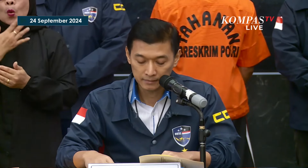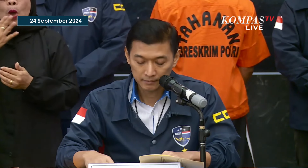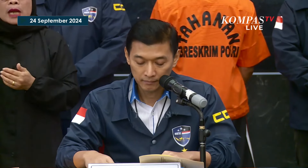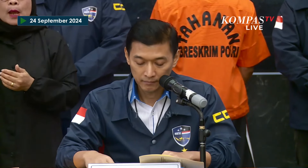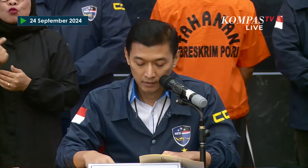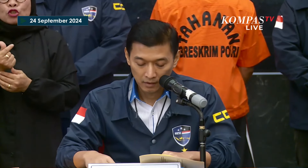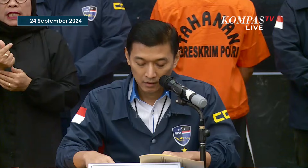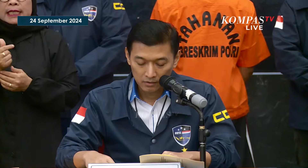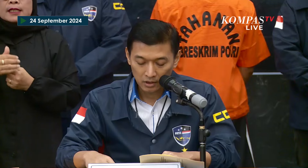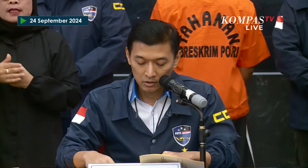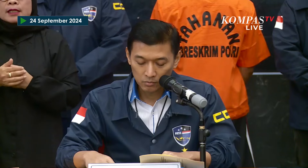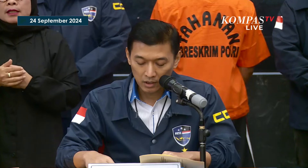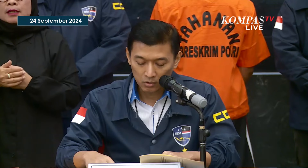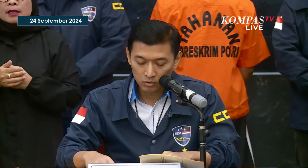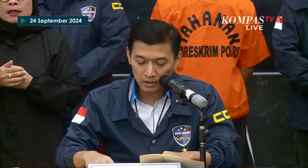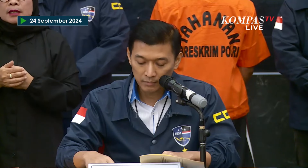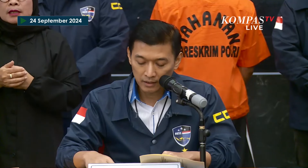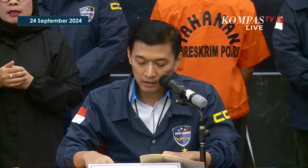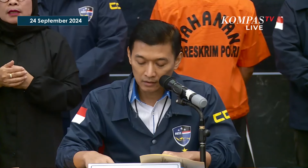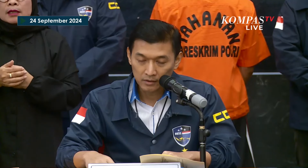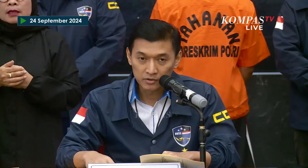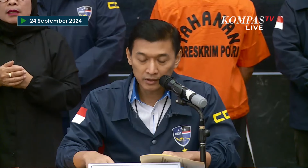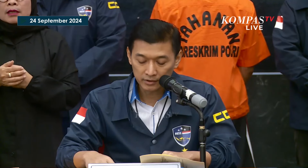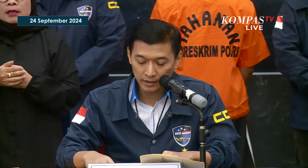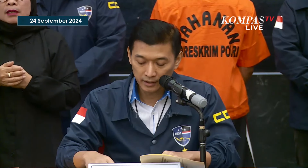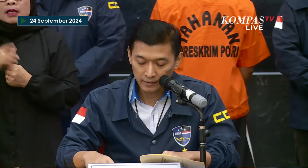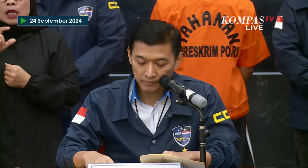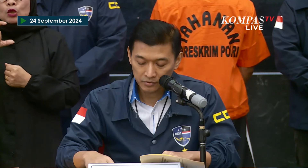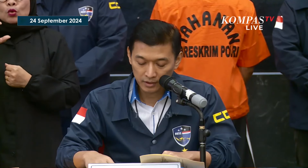putih, satu buah router merek